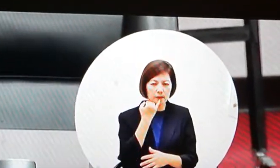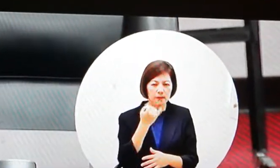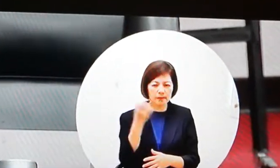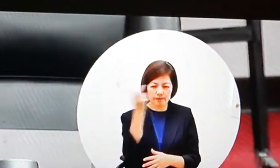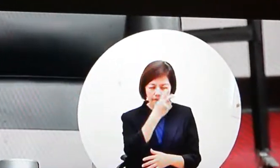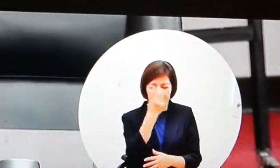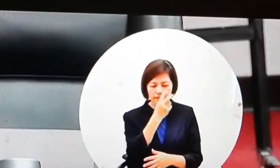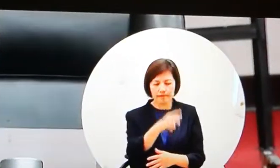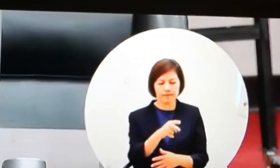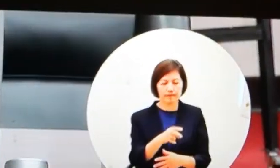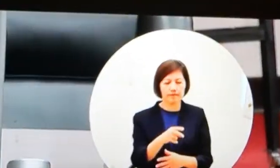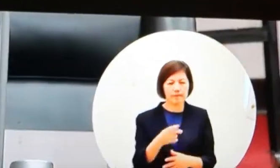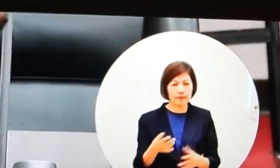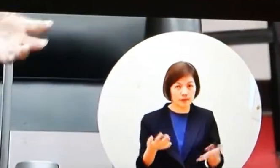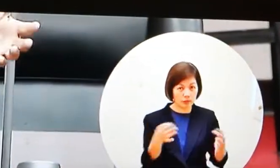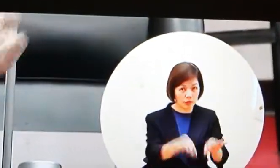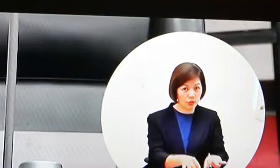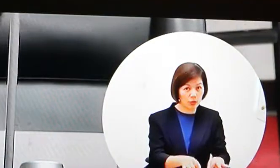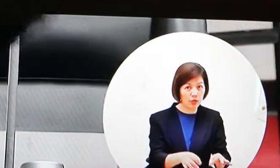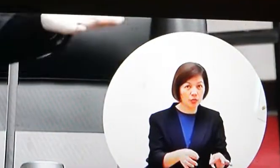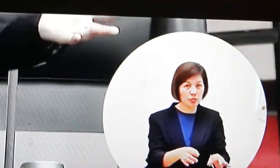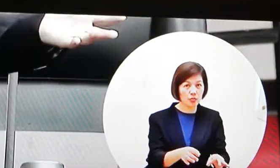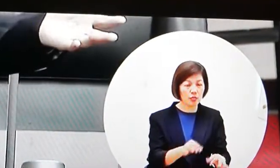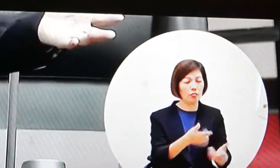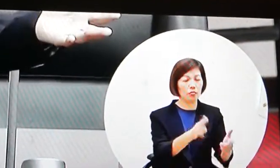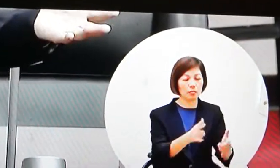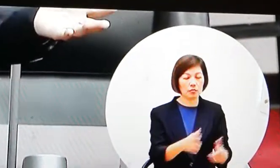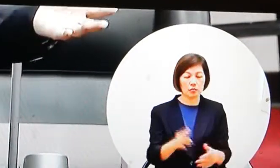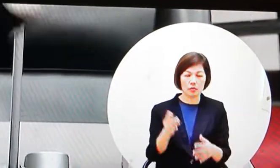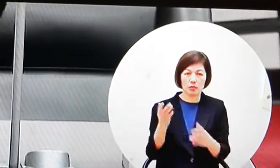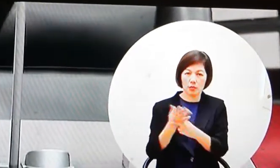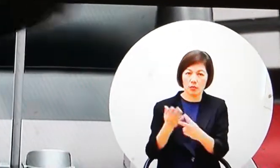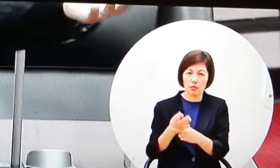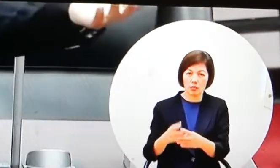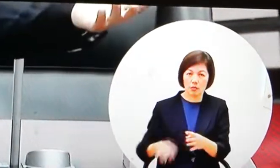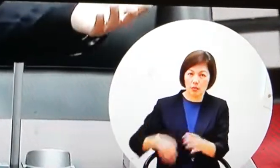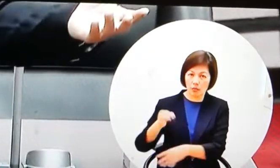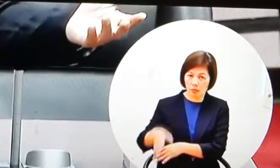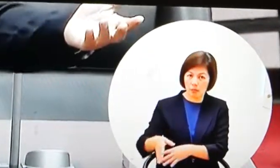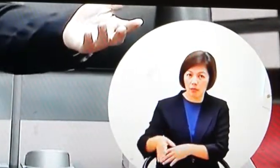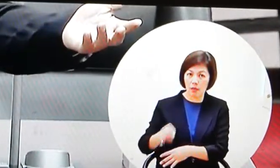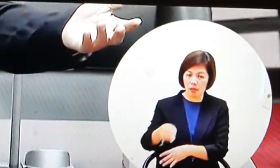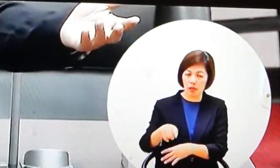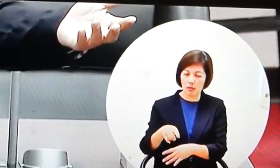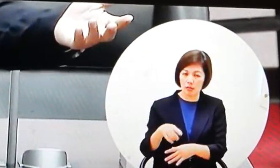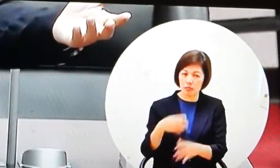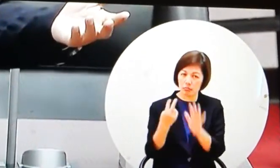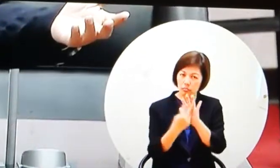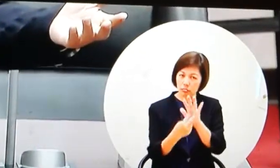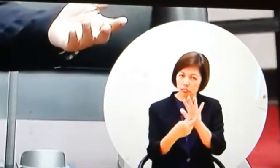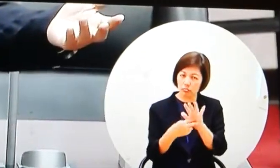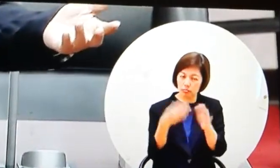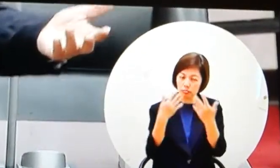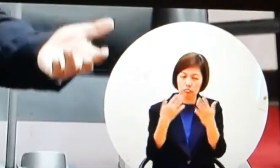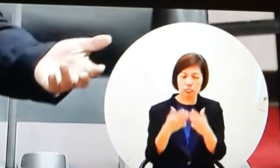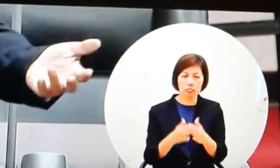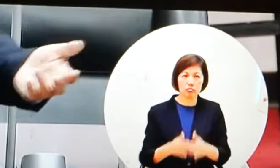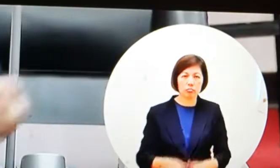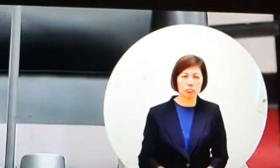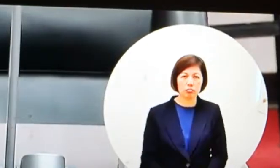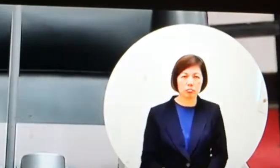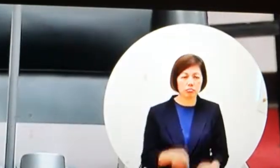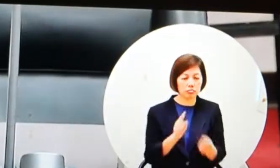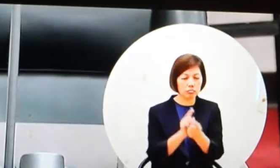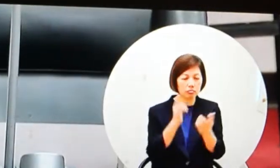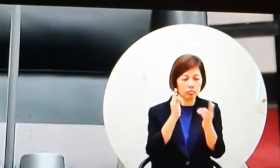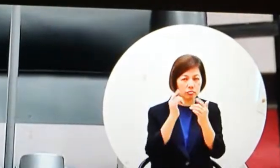把它还原事实；如果不是捐赠，是购买，那就要讲清楚。我这些对小薇姐的厘清，